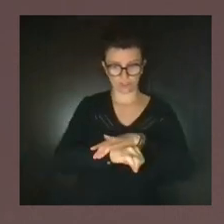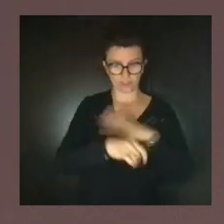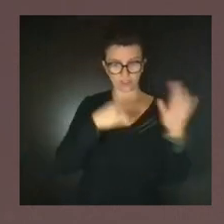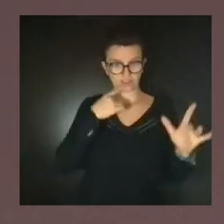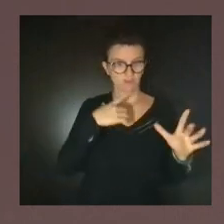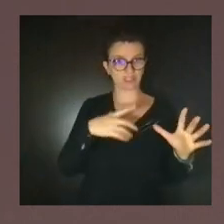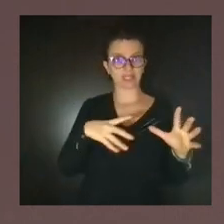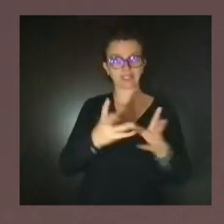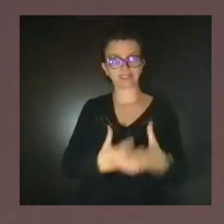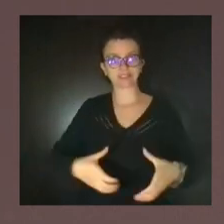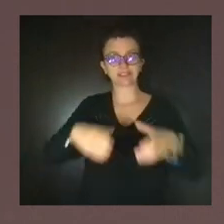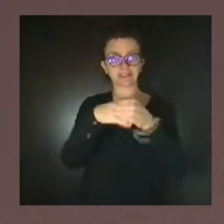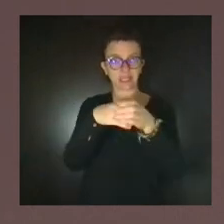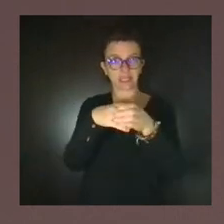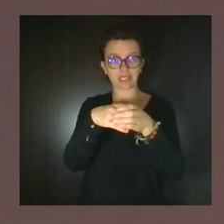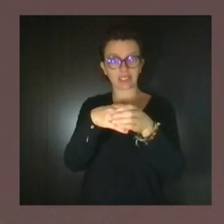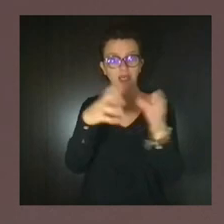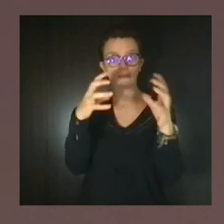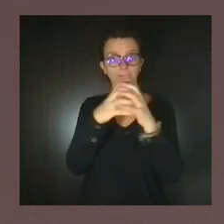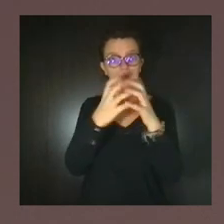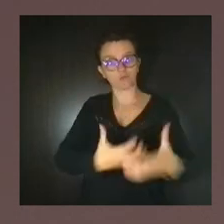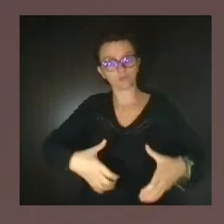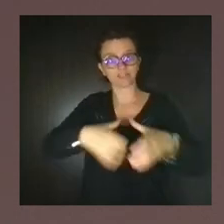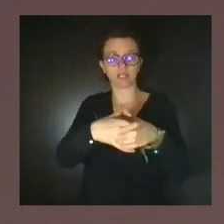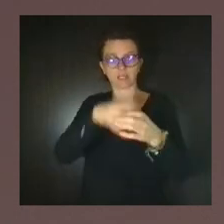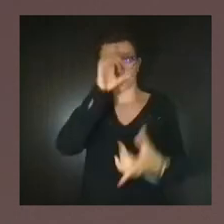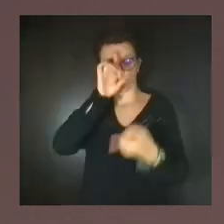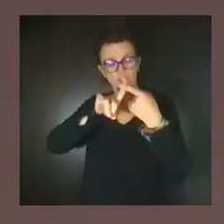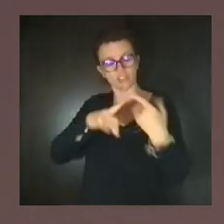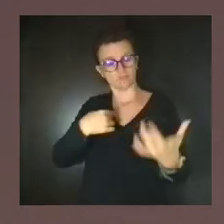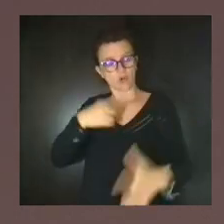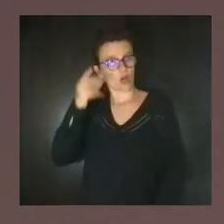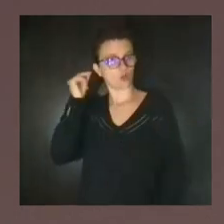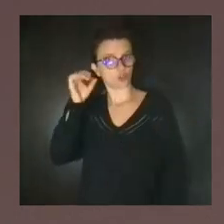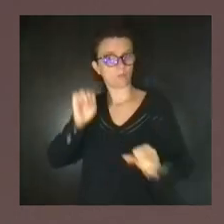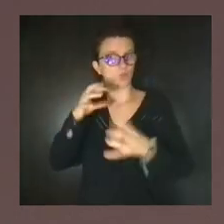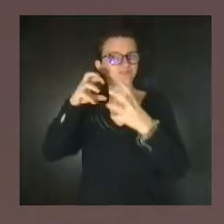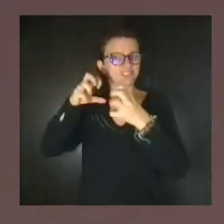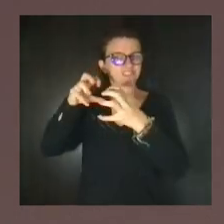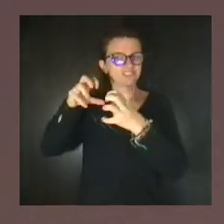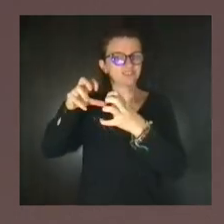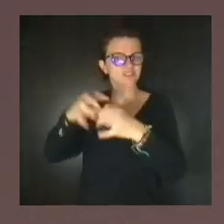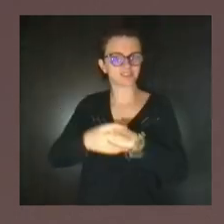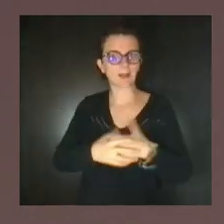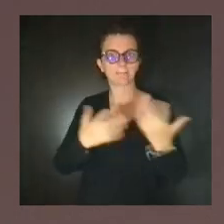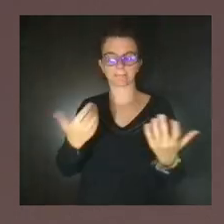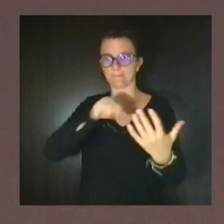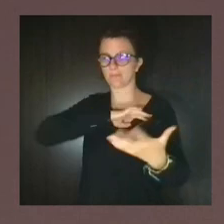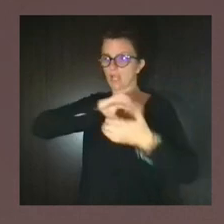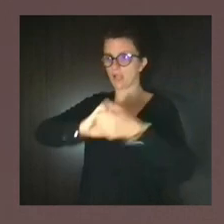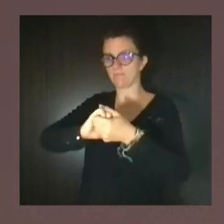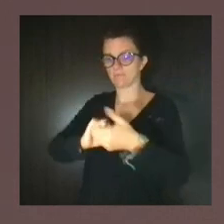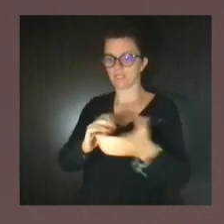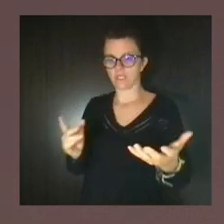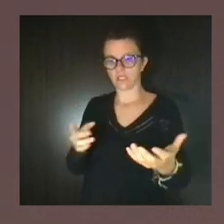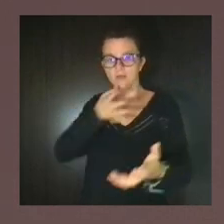l'entendre. Et donc, parce que, par exemple, on avait des amis qui étaient, on va dire, un peu plus... Ils ne pouvaient pas